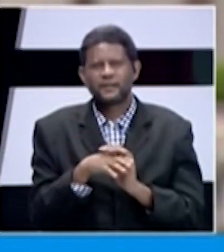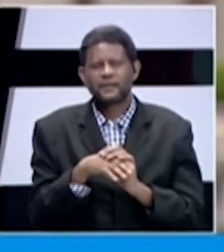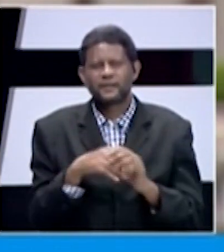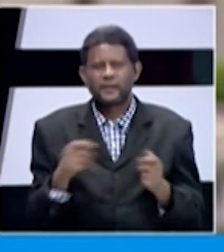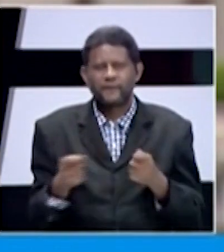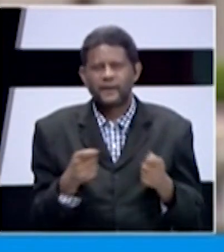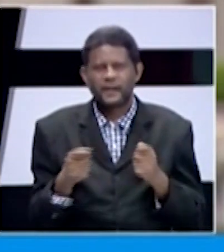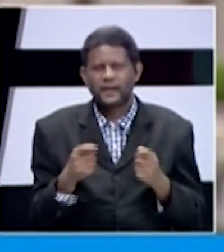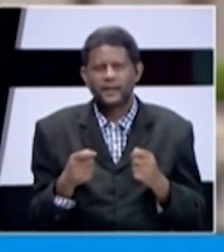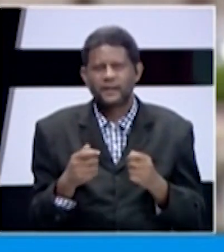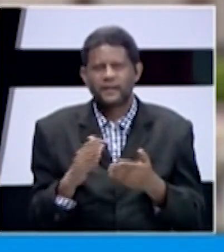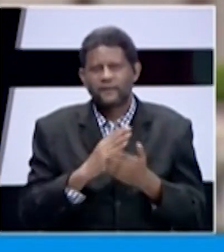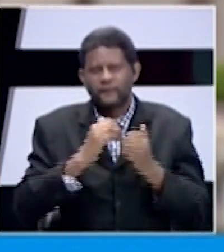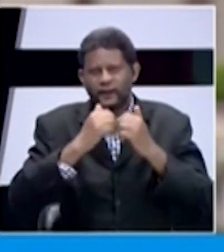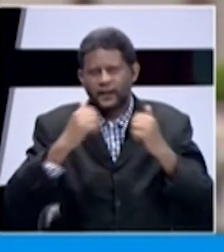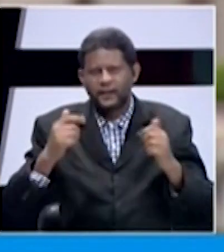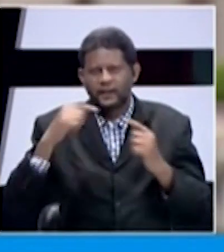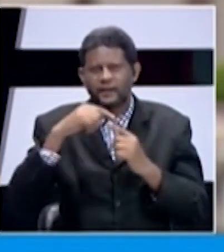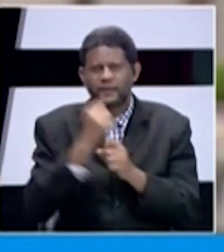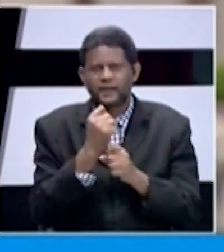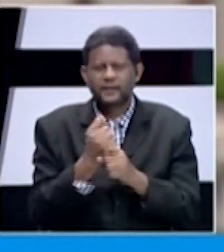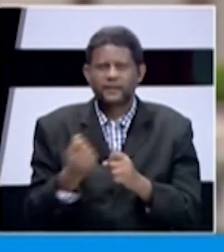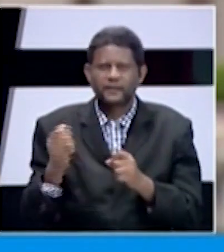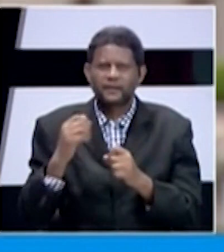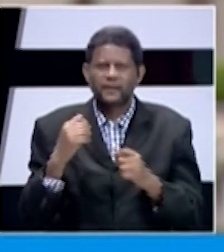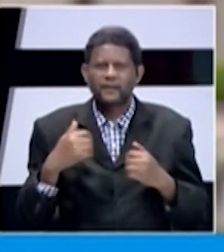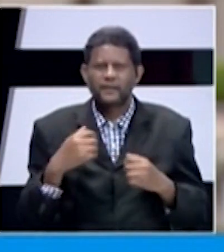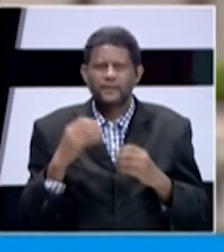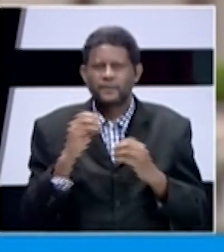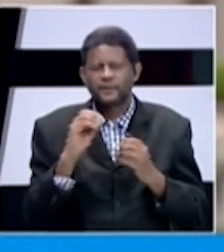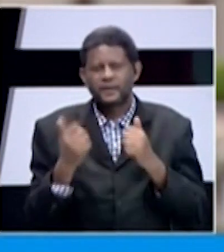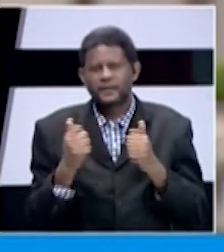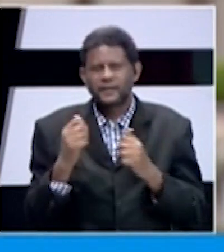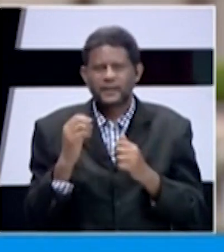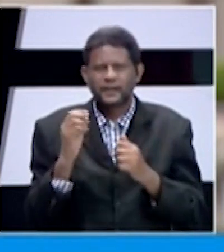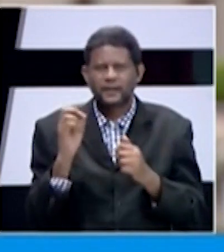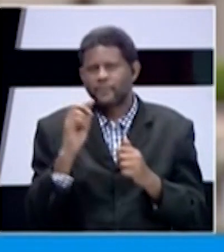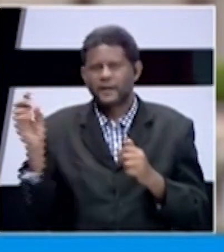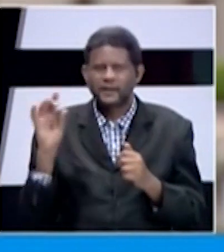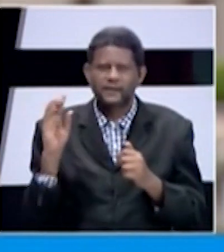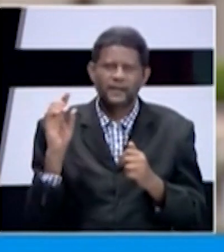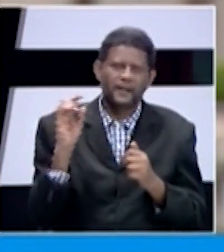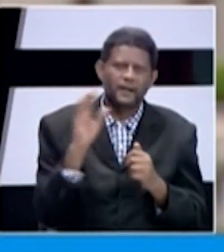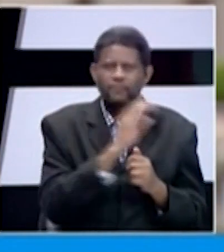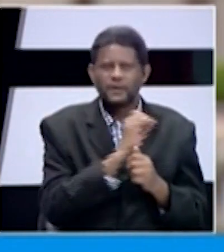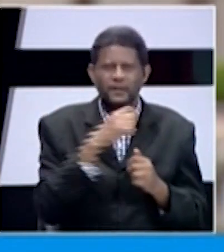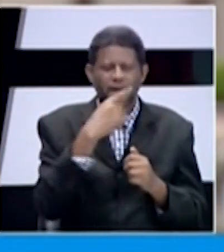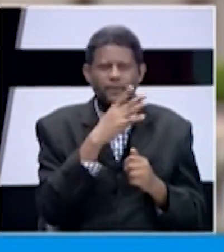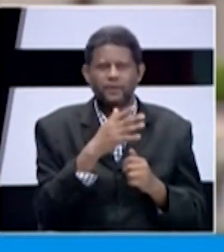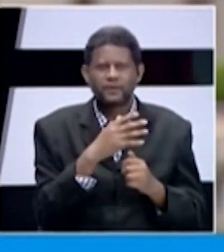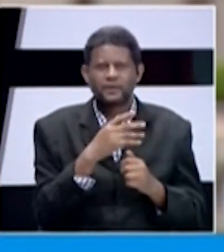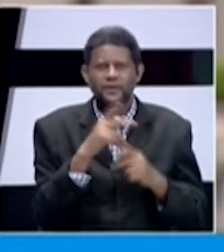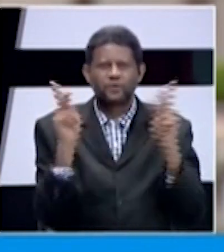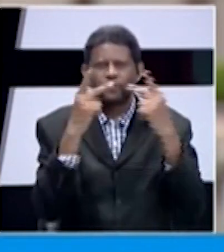መምየ ናብ ስራሐይ ከየስዳዕኹ ናብ የማን ናብ ፀጋም ከይበልኩ ንቲ ህዝቢ ፀምእ ማይን